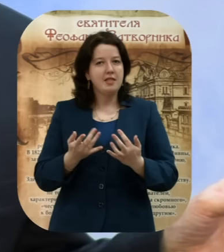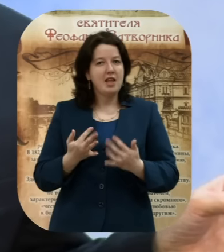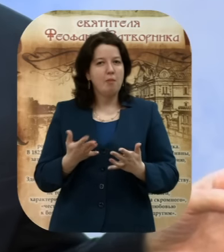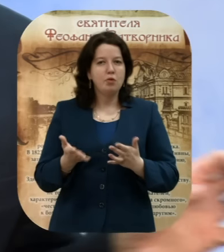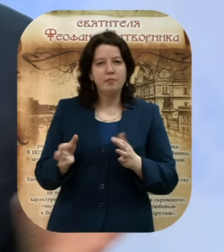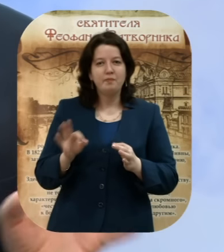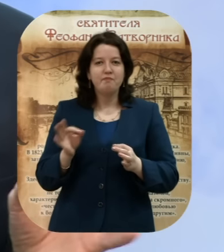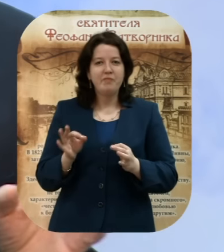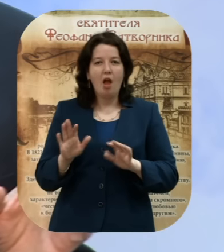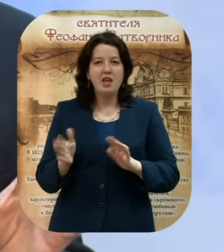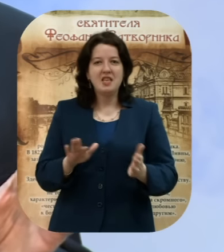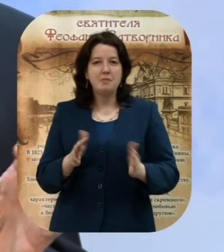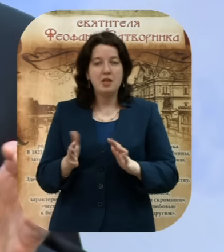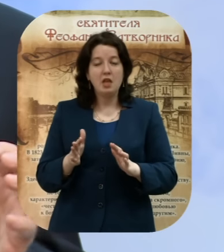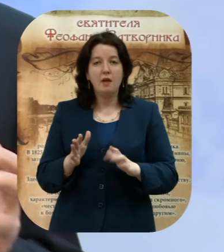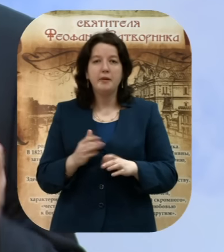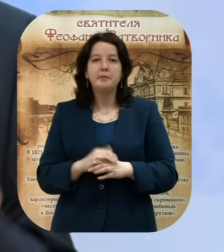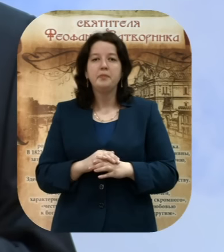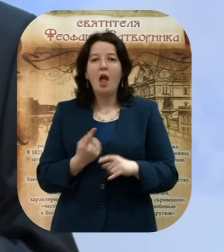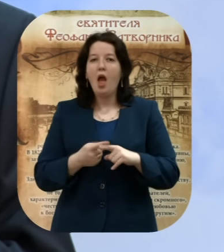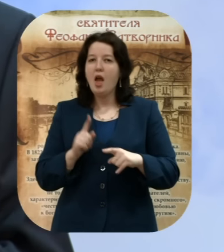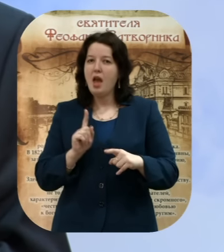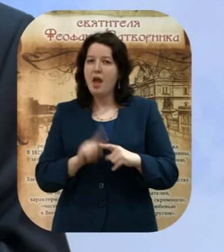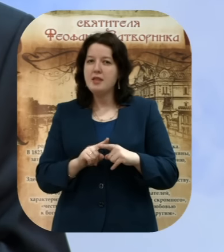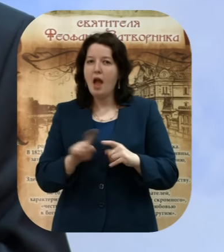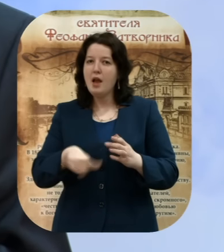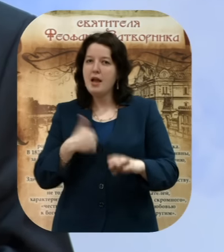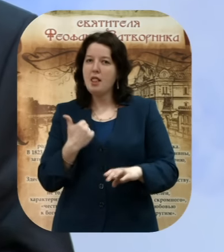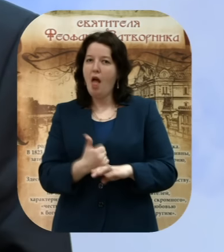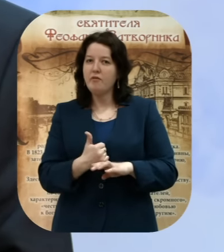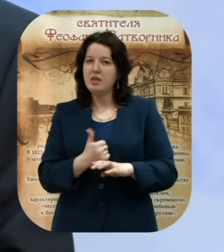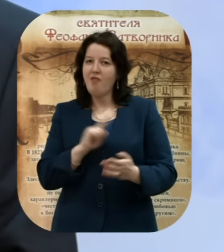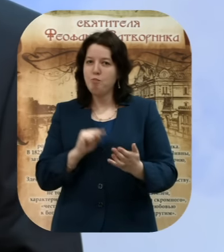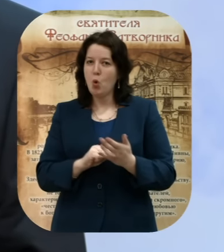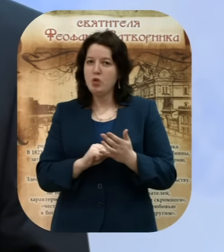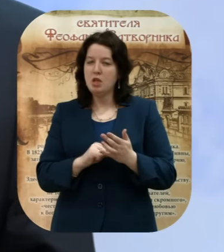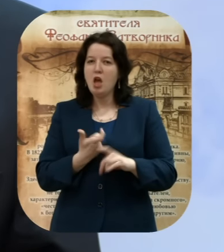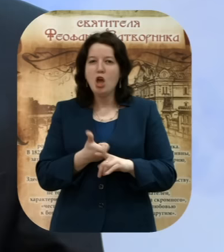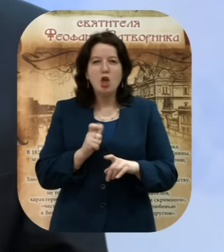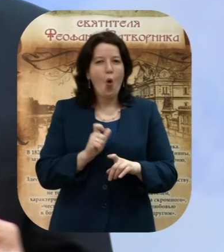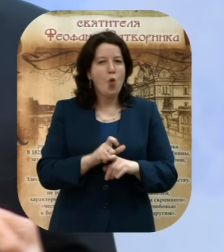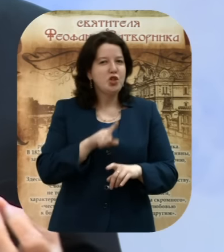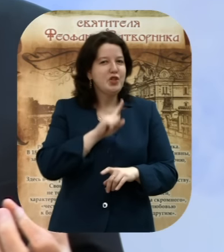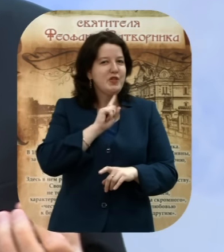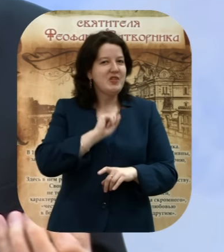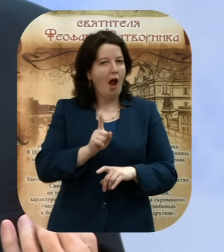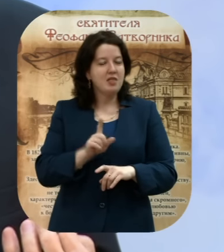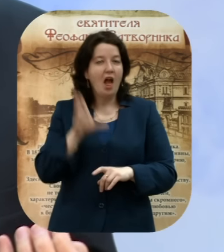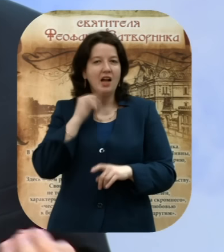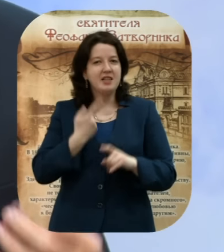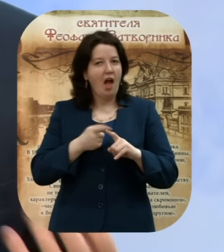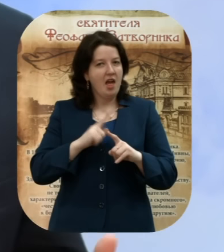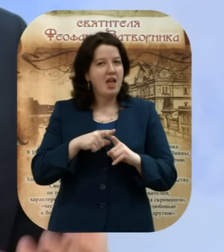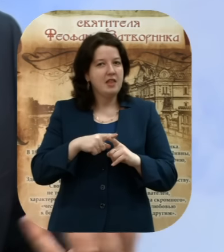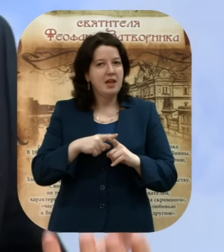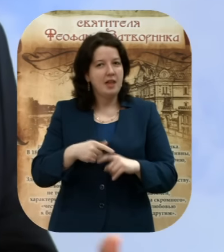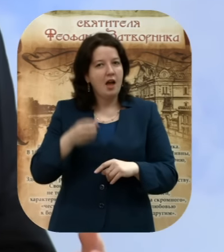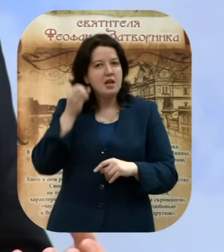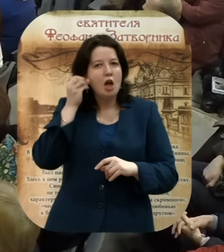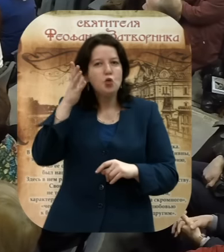интерпретации, конечно, ну, не буду отвлекаться. Этот же главный вопрос. И очень странно, когда этот разумный человек, и